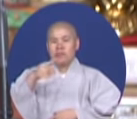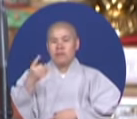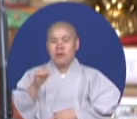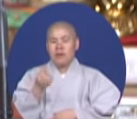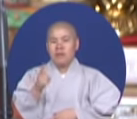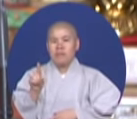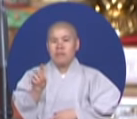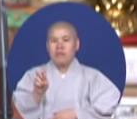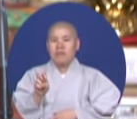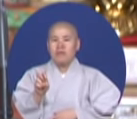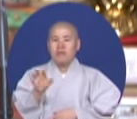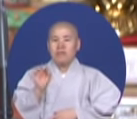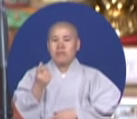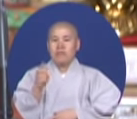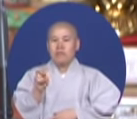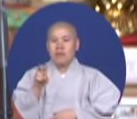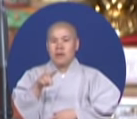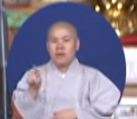살바달마사바바바수도하